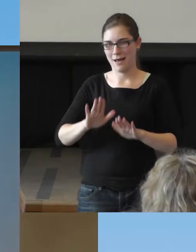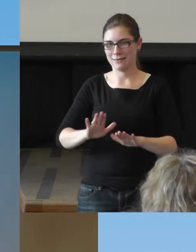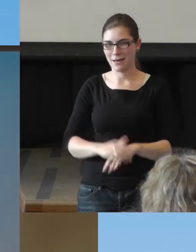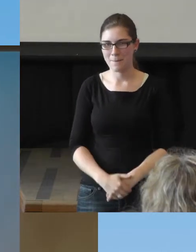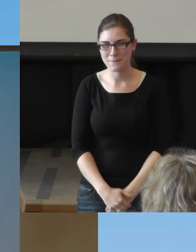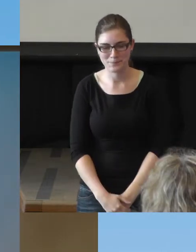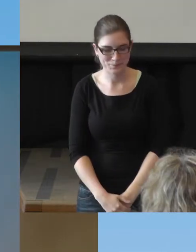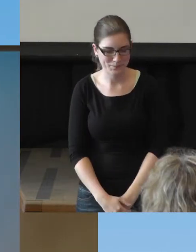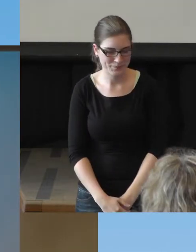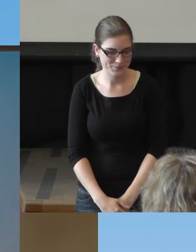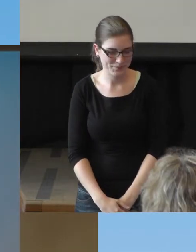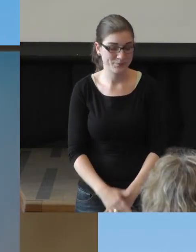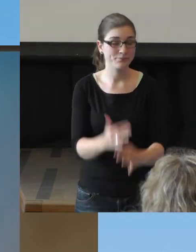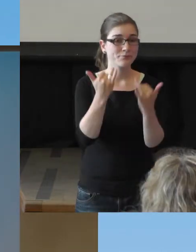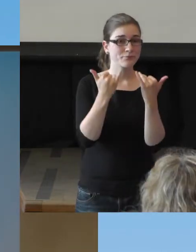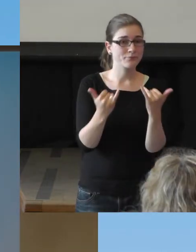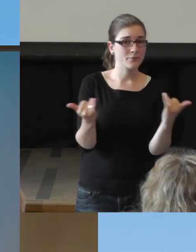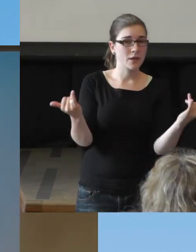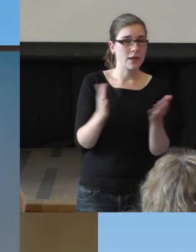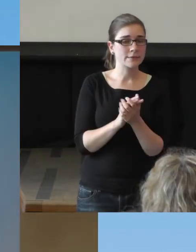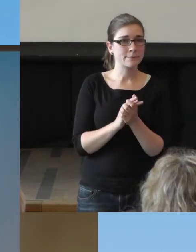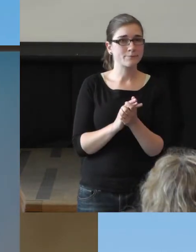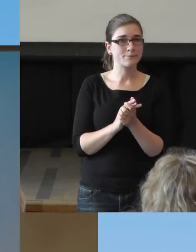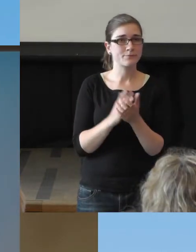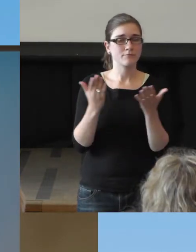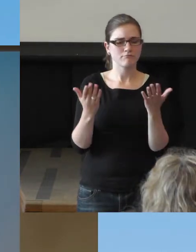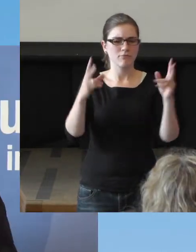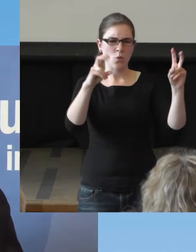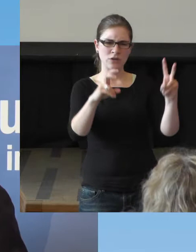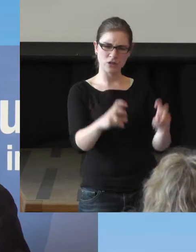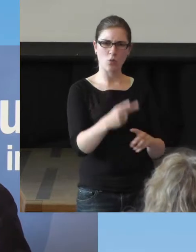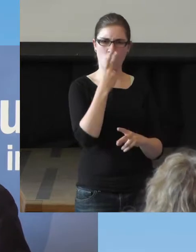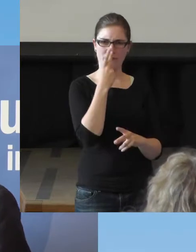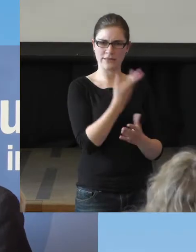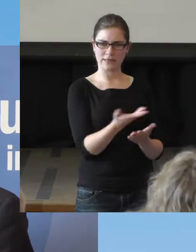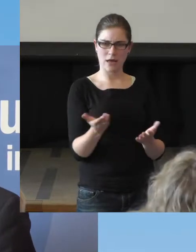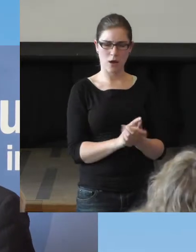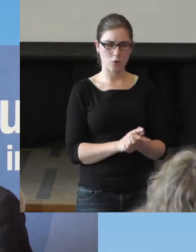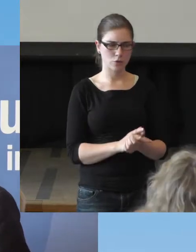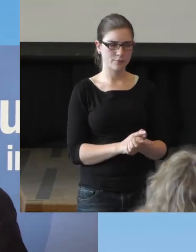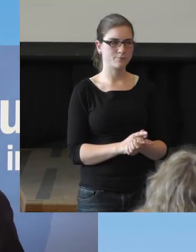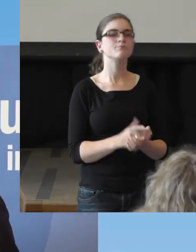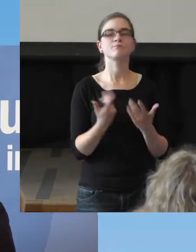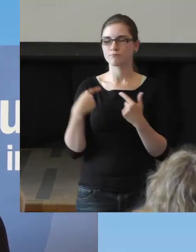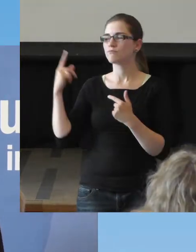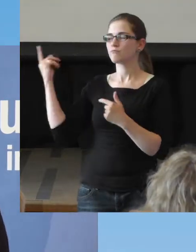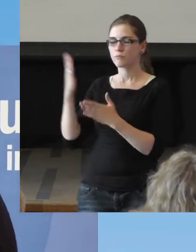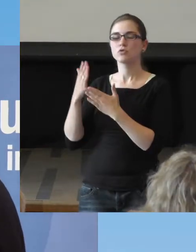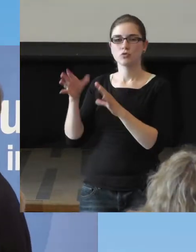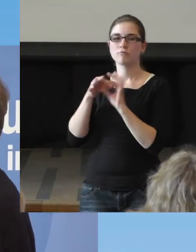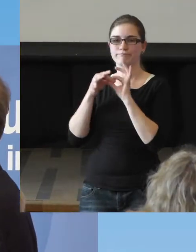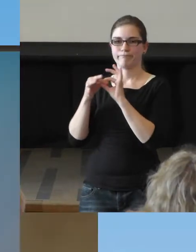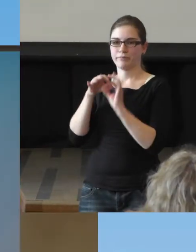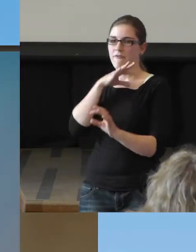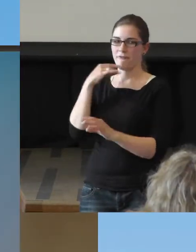Jawohl. So, jetzt, wie wird auf Polynoropatie untersucht? Auch hier darf ich auf meinen Vorräder verweisen. Der hat die wesentlichen Dinge